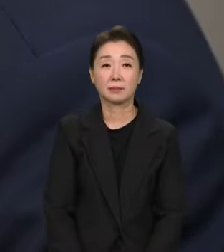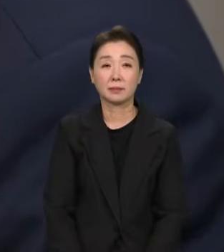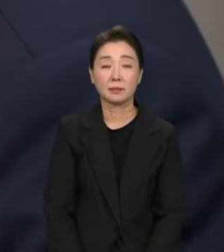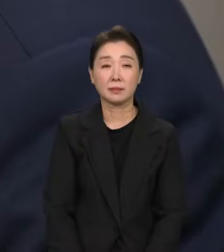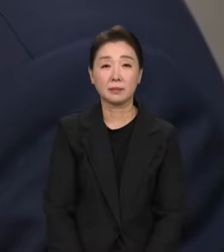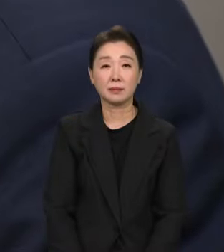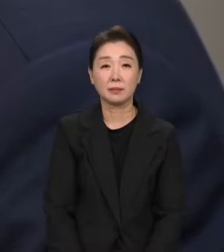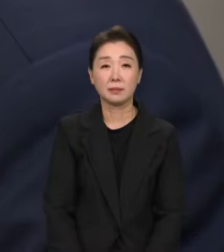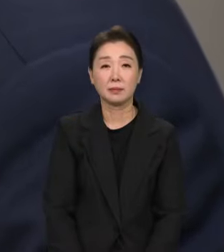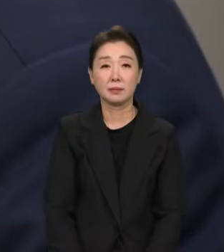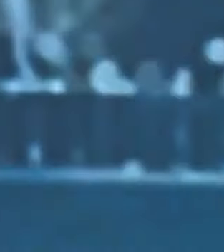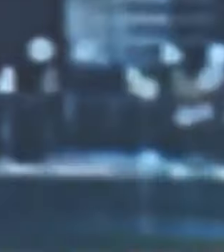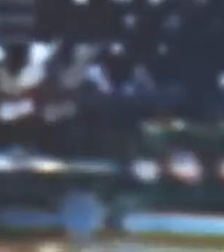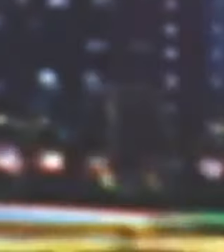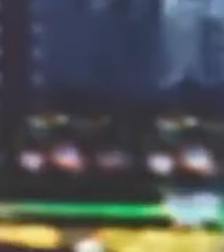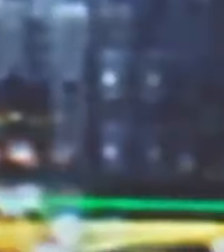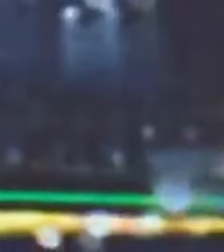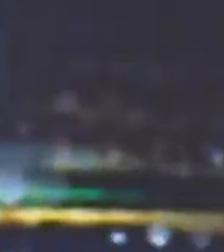노진호입니다.